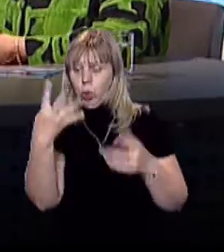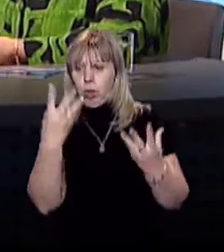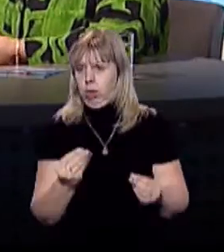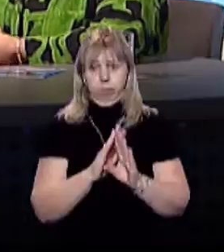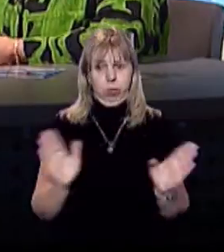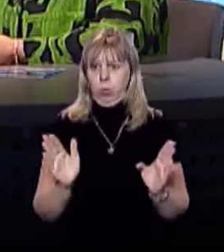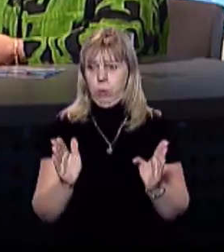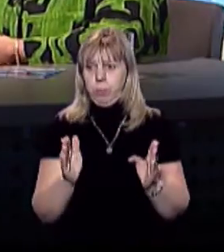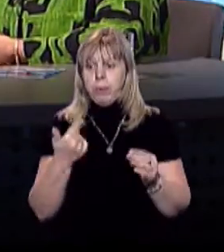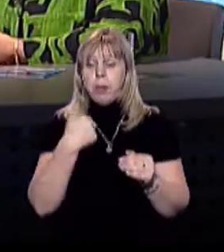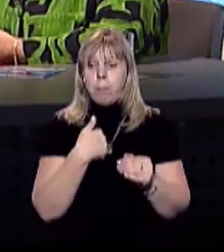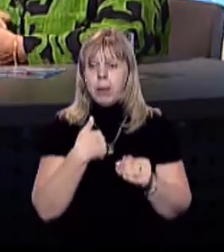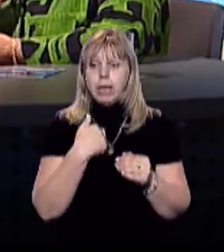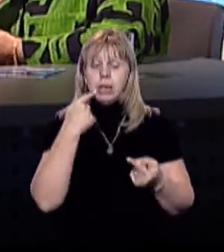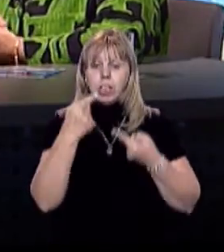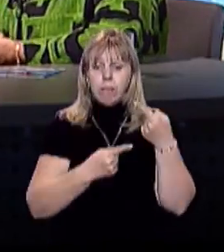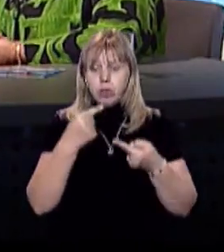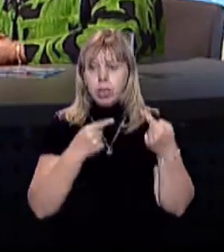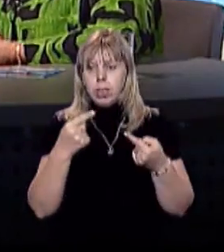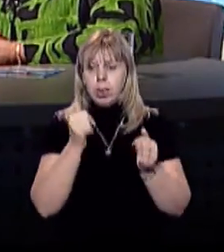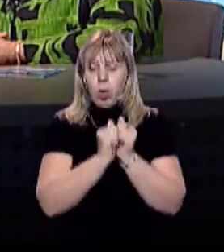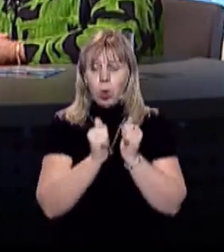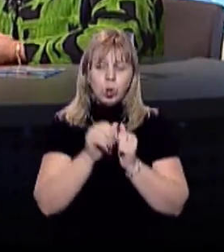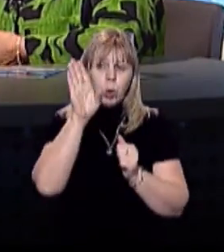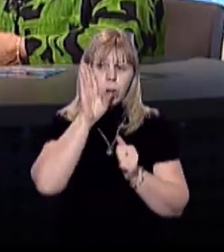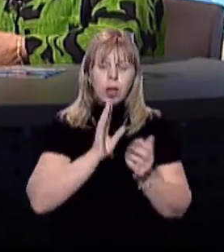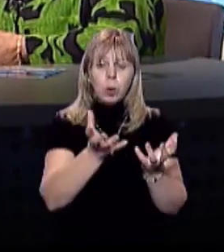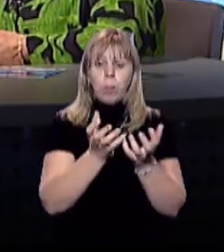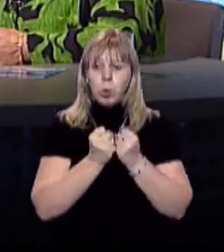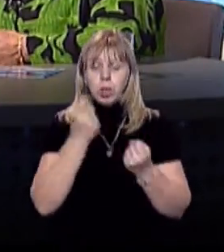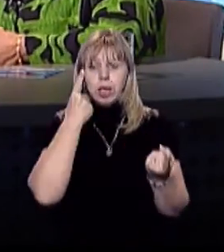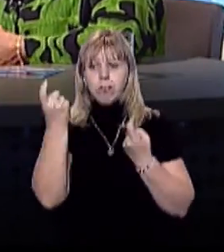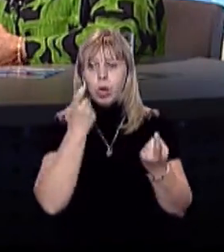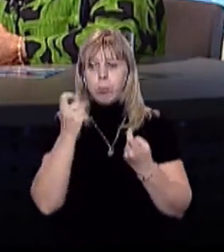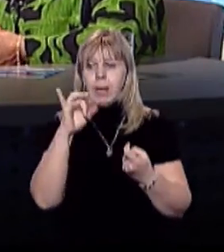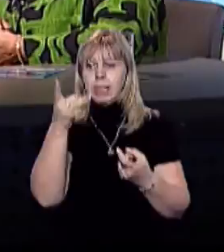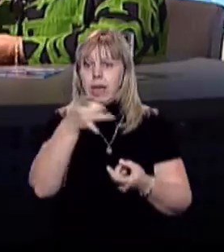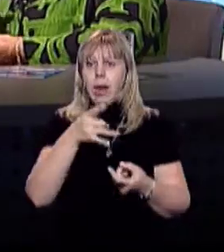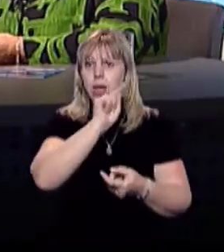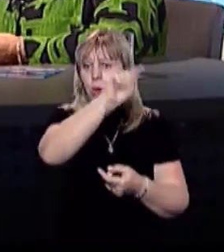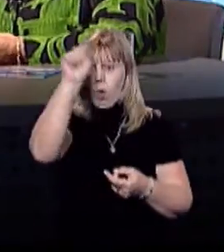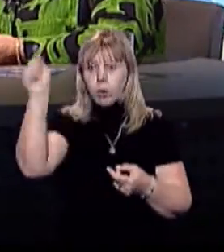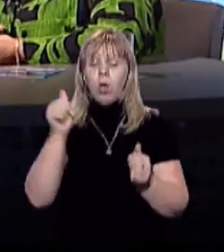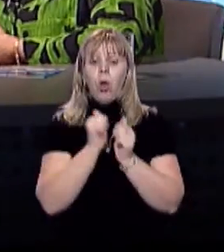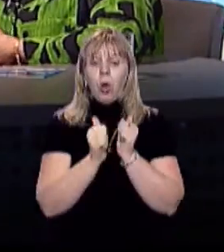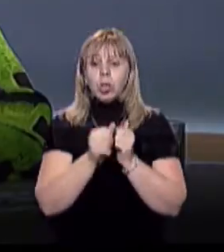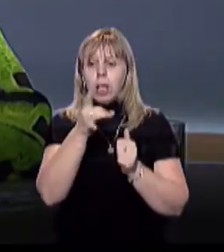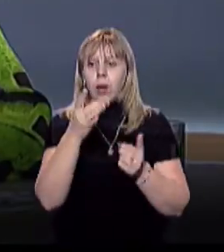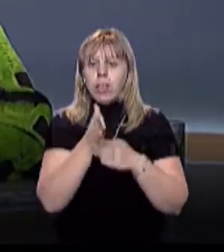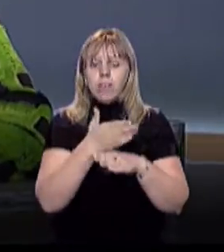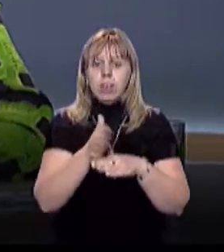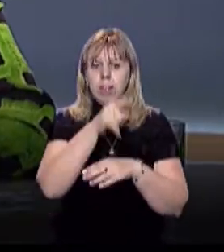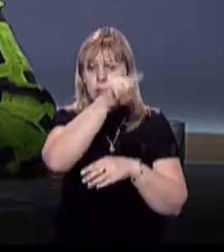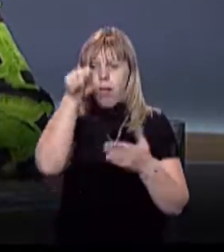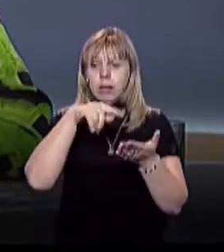Так? Ми завжди кожного ранку отримуємо інформацію із районів, тобто в кожному районі є відділення